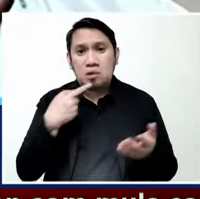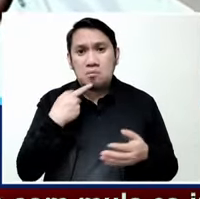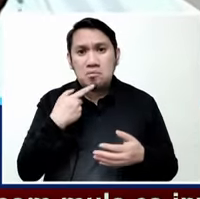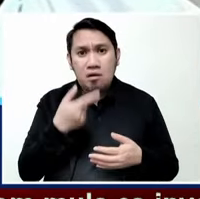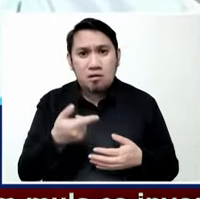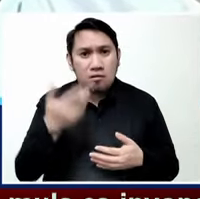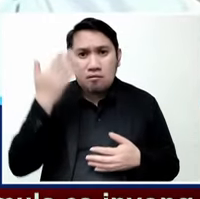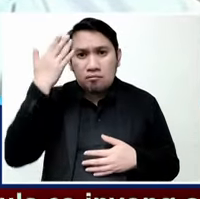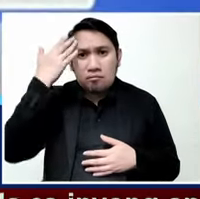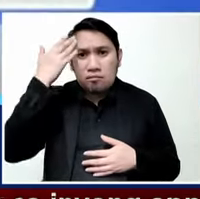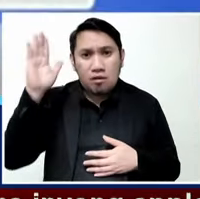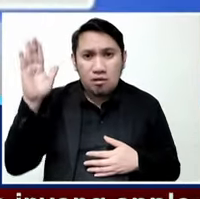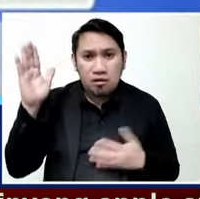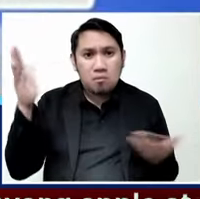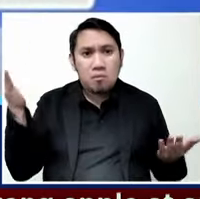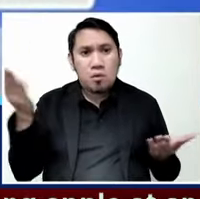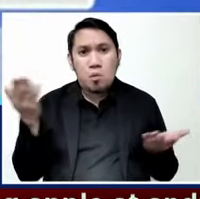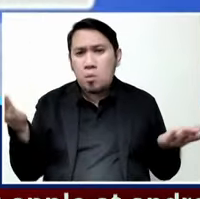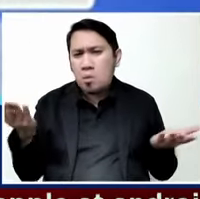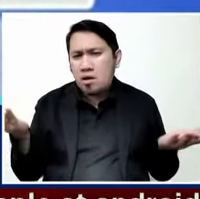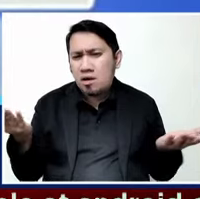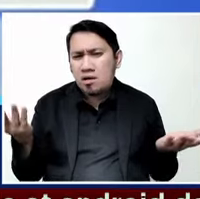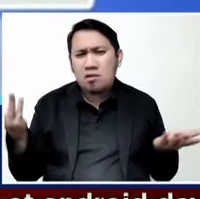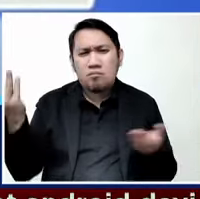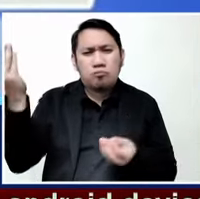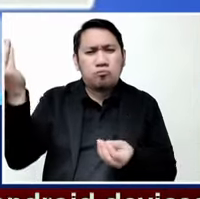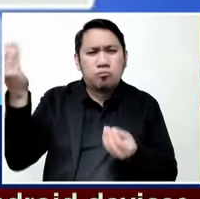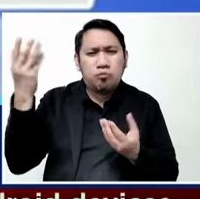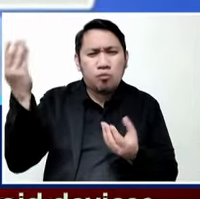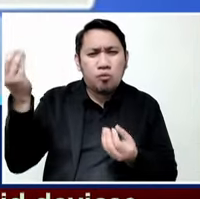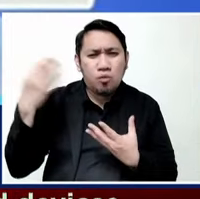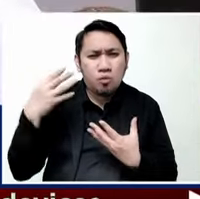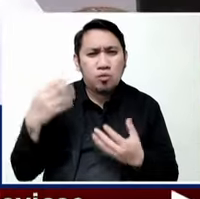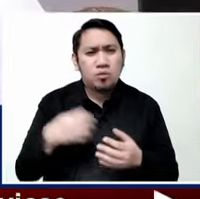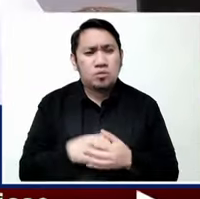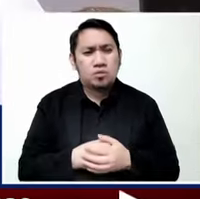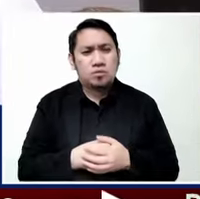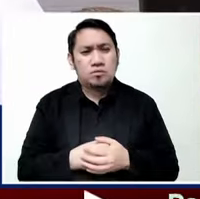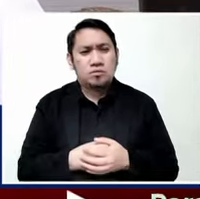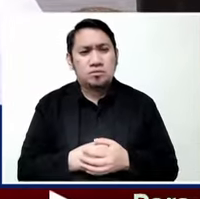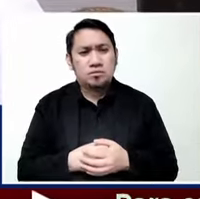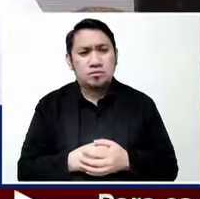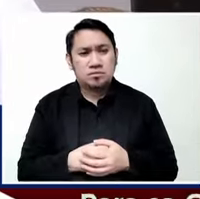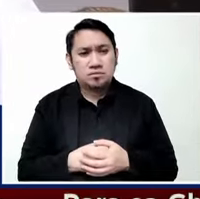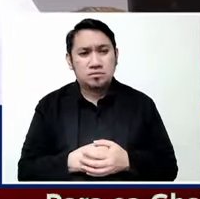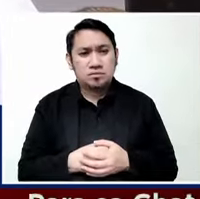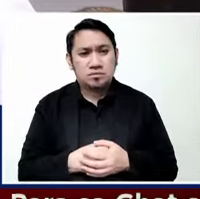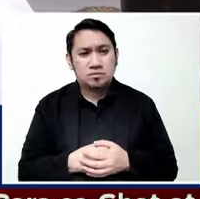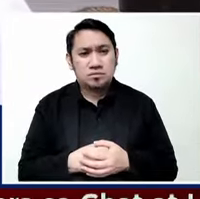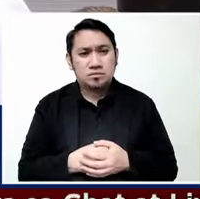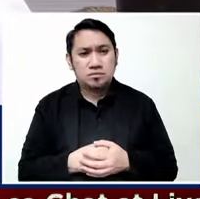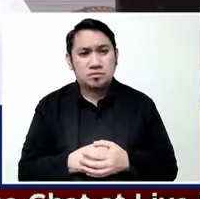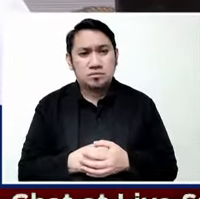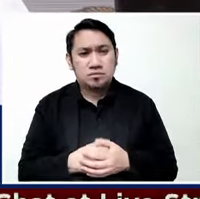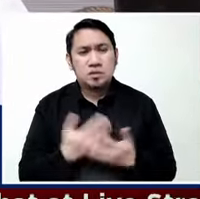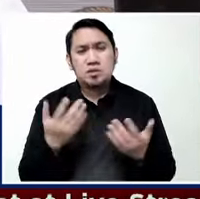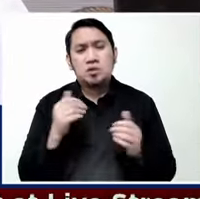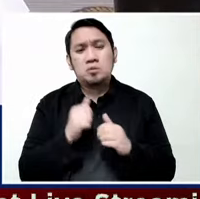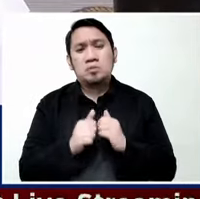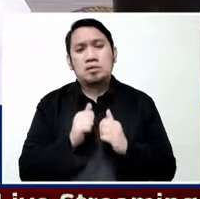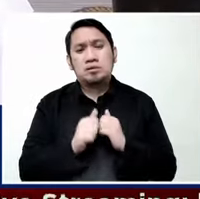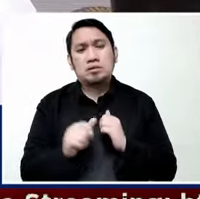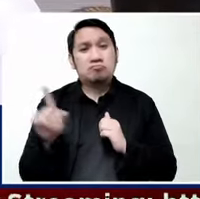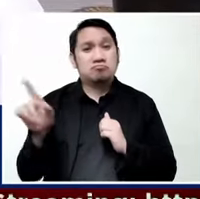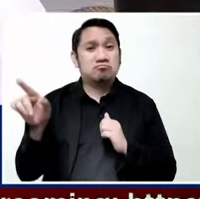kung asaan nang gagaling yung impormasyon ni Secretary Lemulia. Flight is an indication of guilt. By